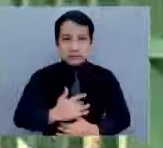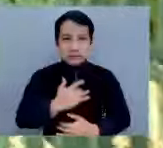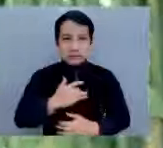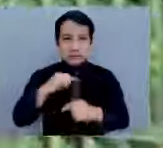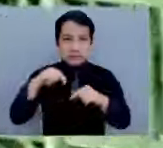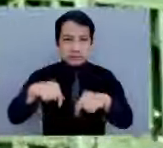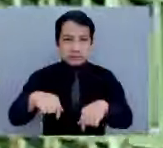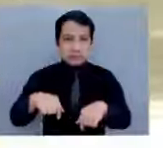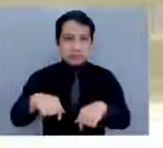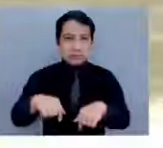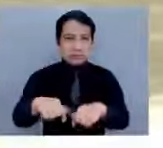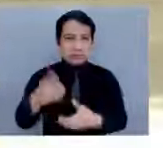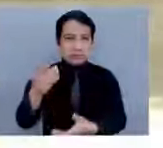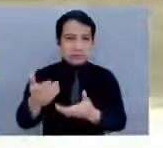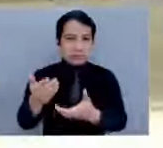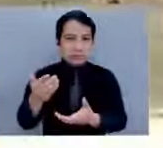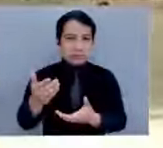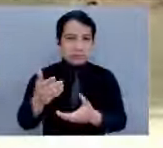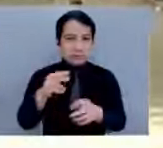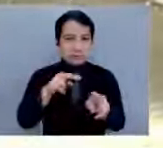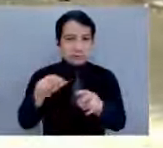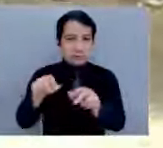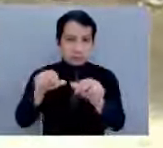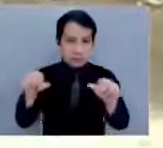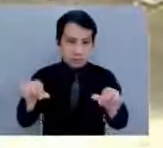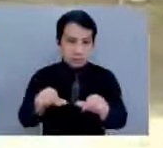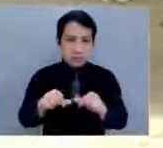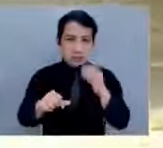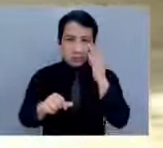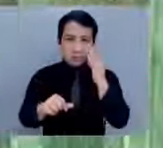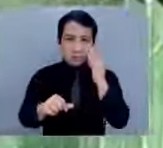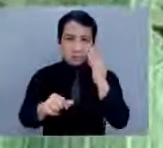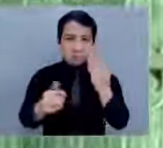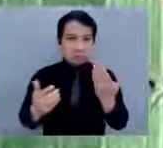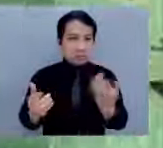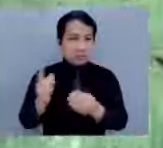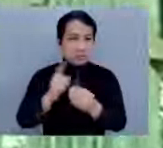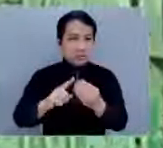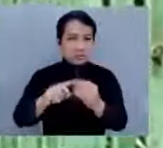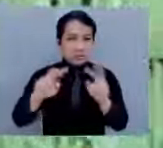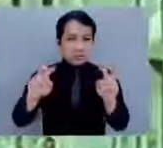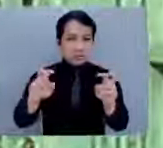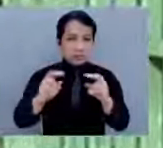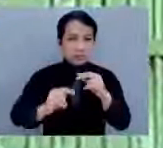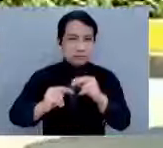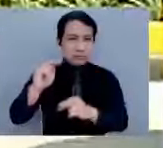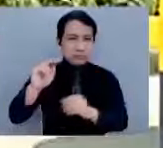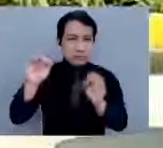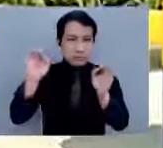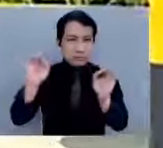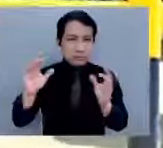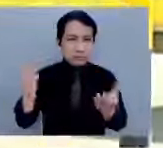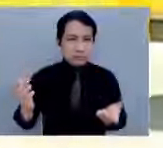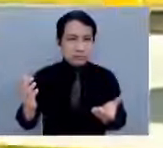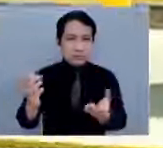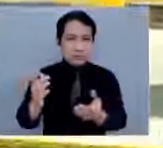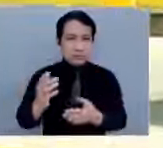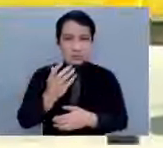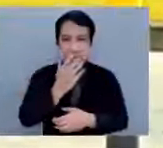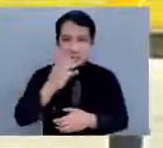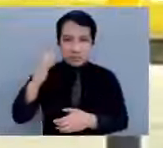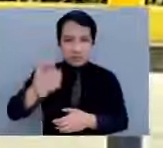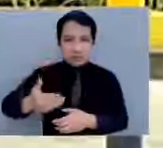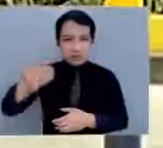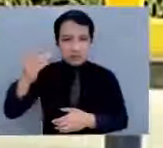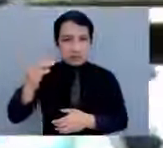possibility na may mga areas po na makaranas Nong tinatawag na extreme danger yung tinatawag nating 52 pataas In